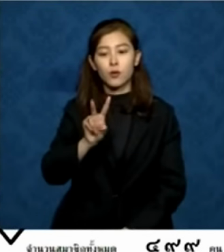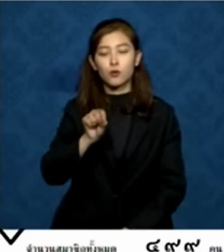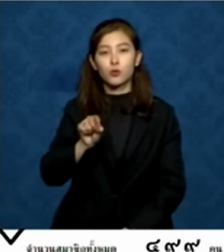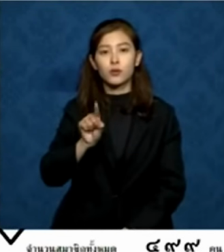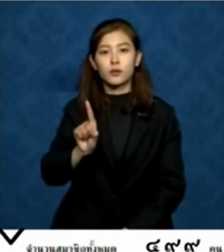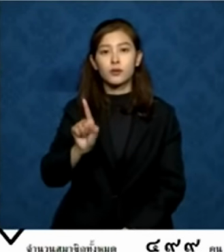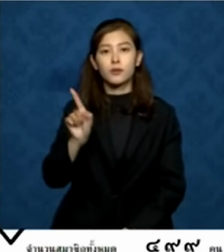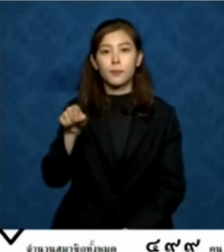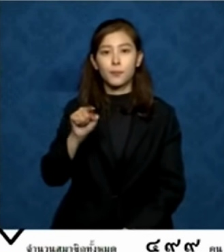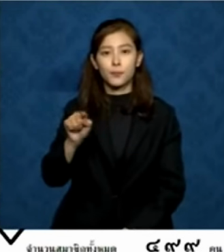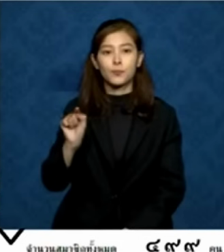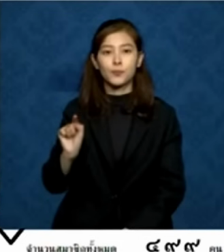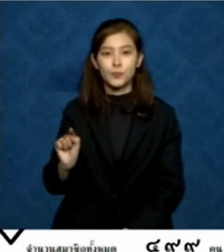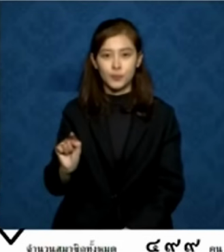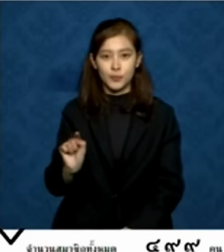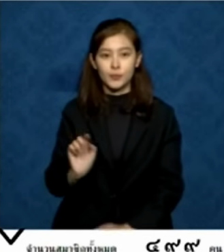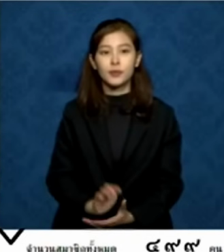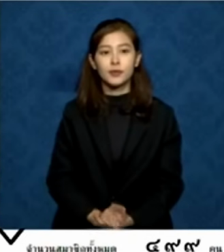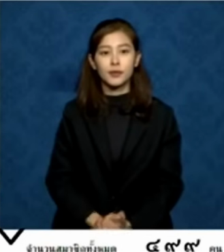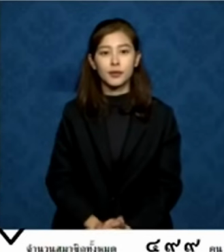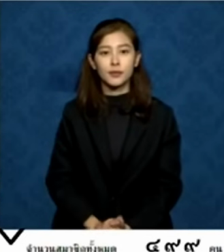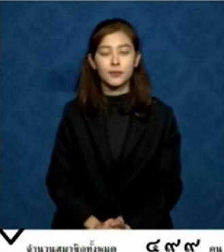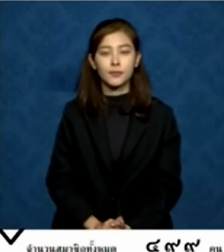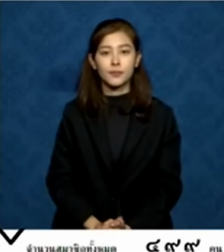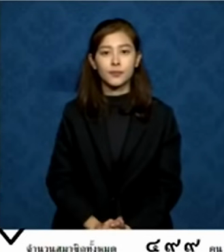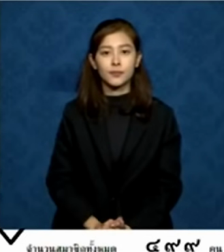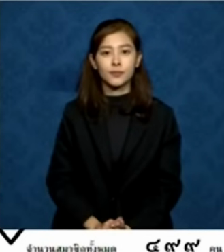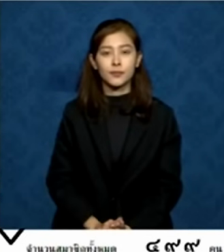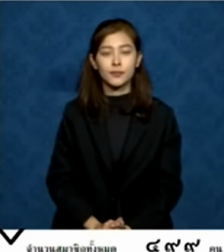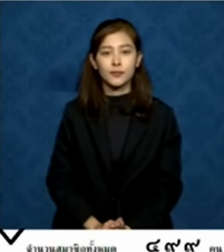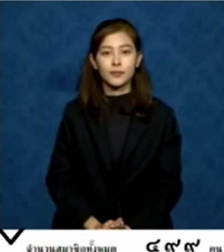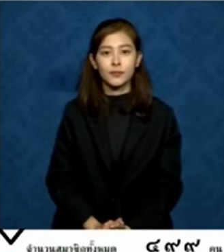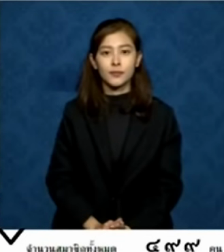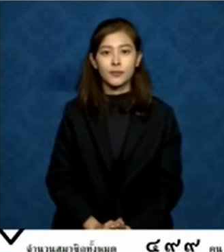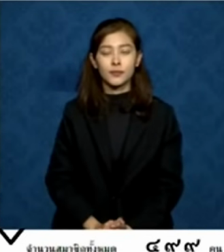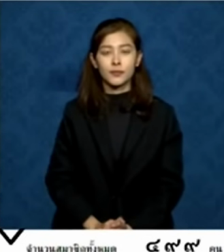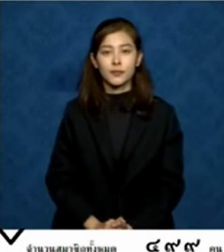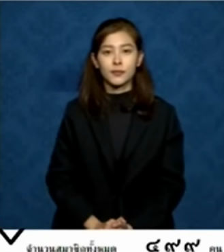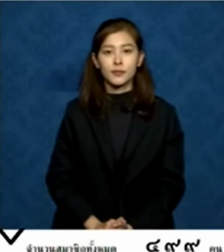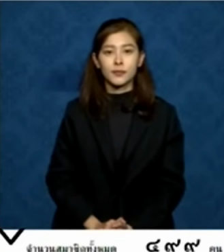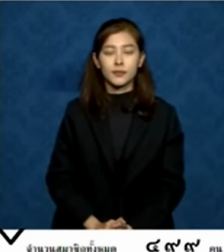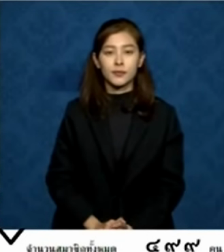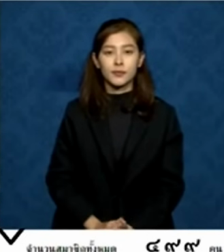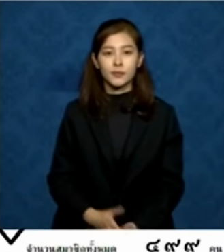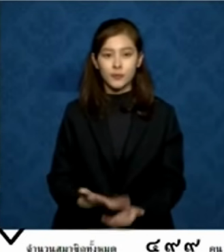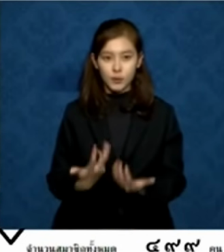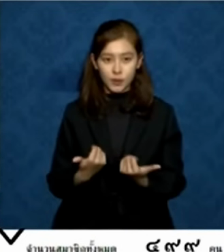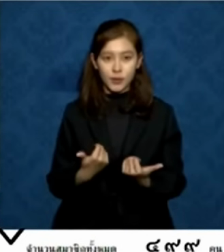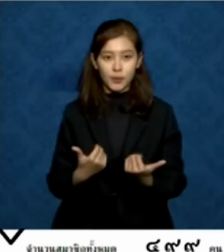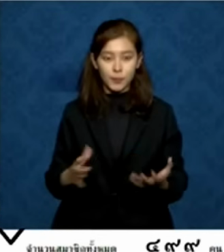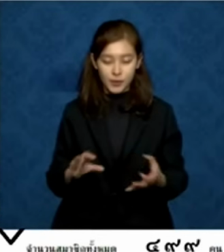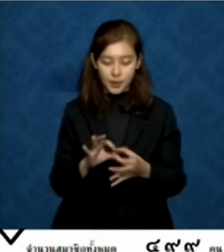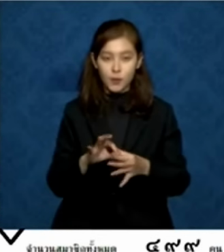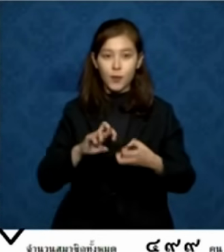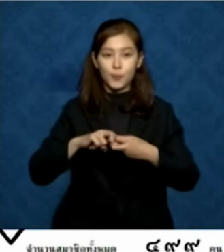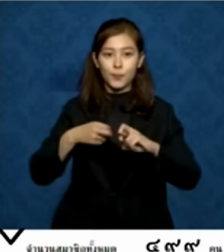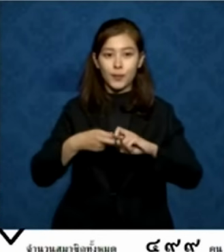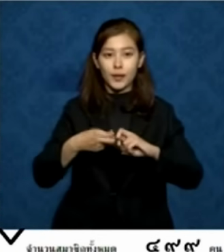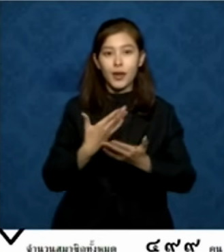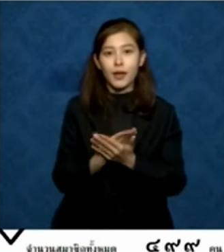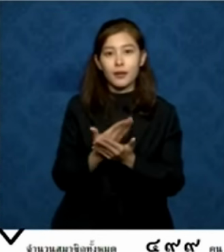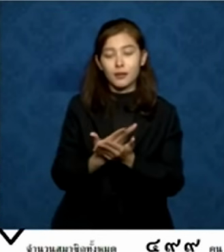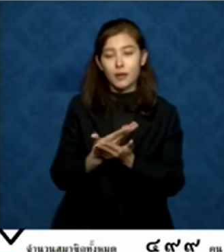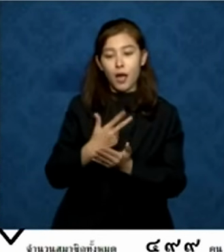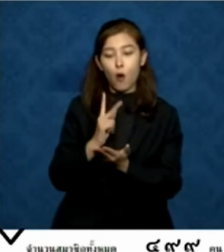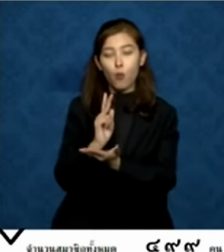62.1 ของผลิตภัณฑ์มวลรวมในประเทศซึ่งอยู่ภายใต้กรอบการบริหารหนี้สาธารณะตามกฎหมายว่าด้ว